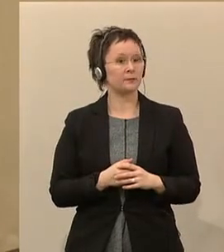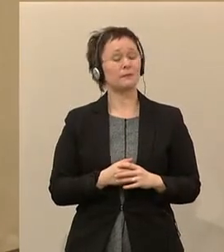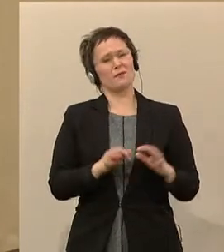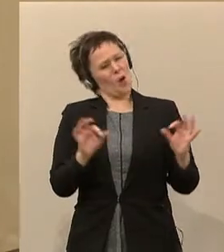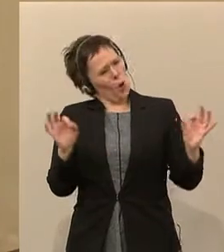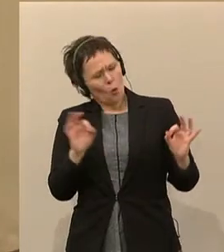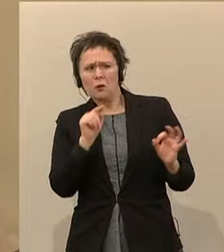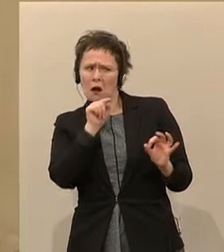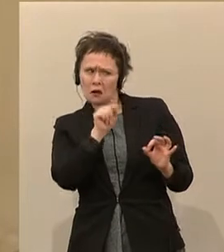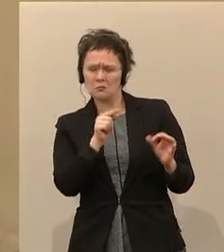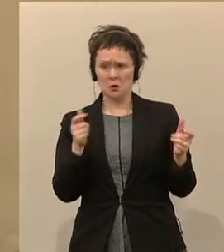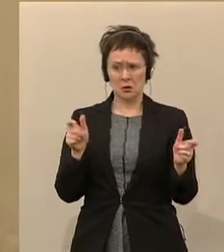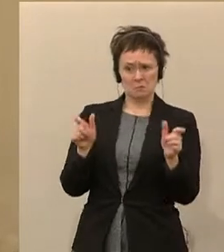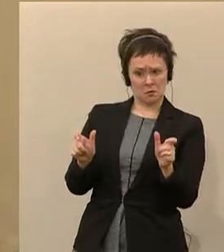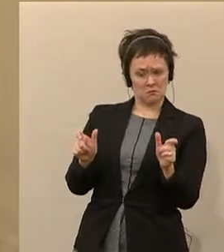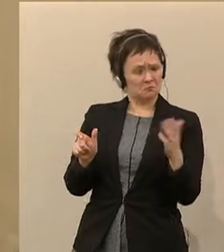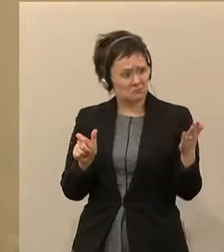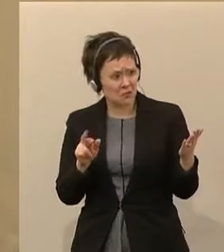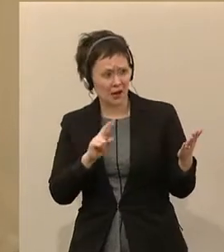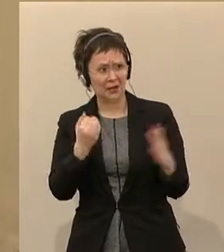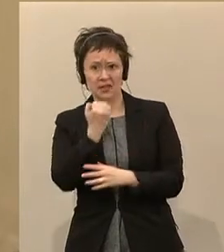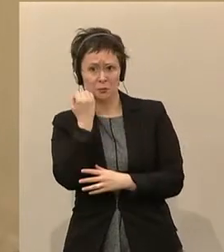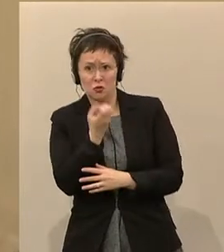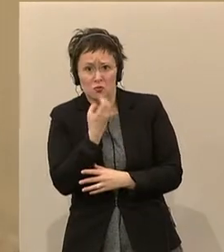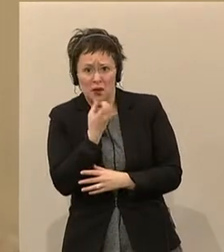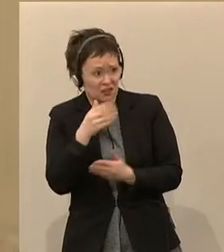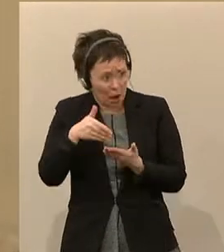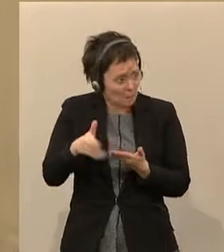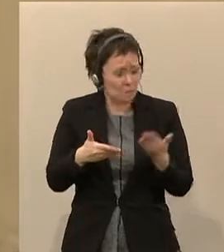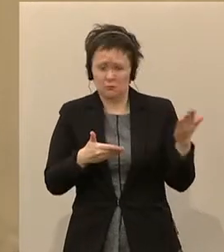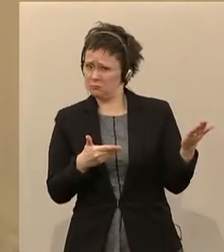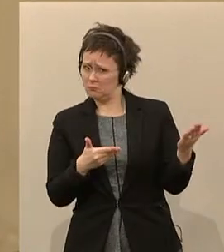Oder verschließen Sie sich diesem Rechtsextremismusbericht aus dem Fall, weil es eine